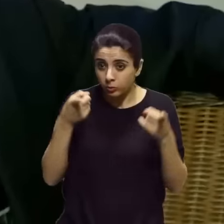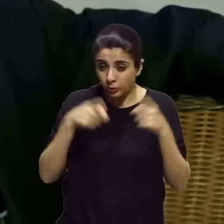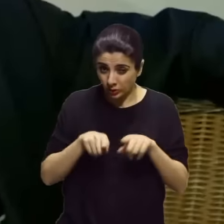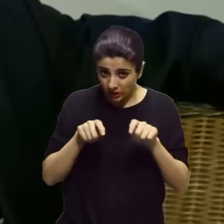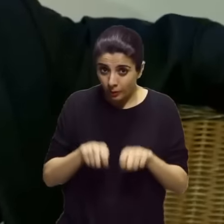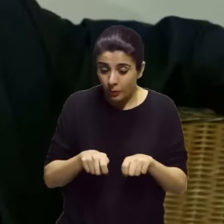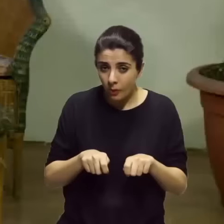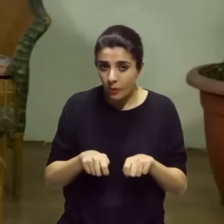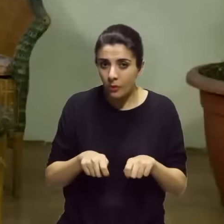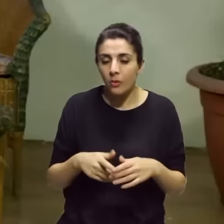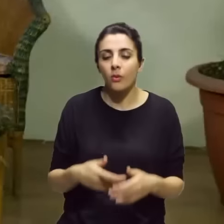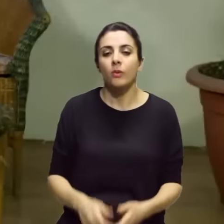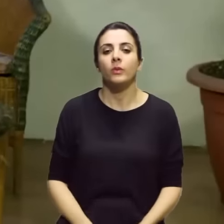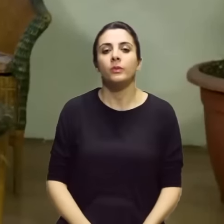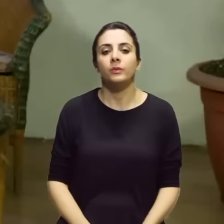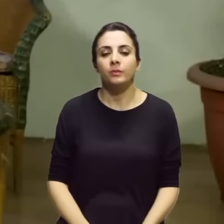buluşuyorsunuz.